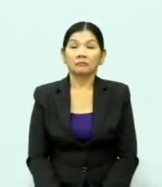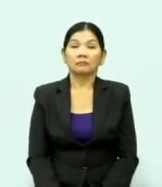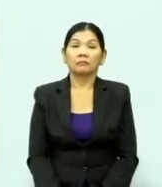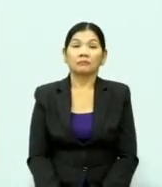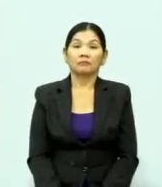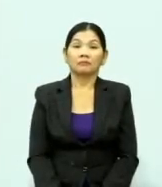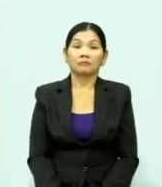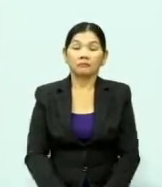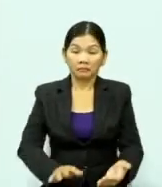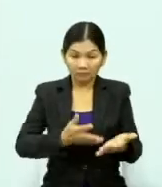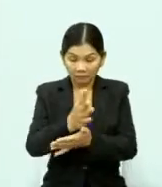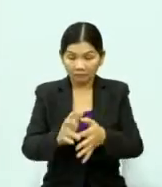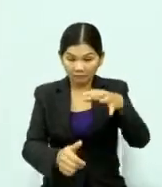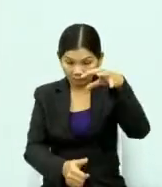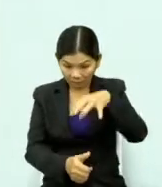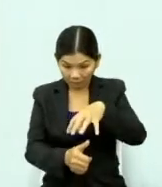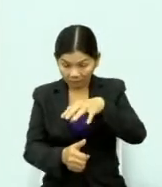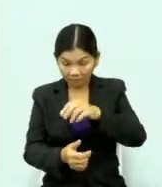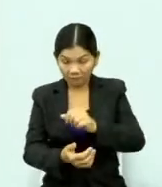cha sần